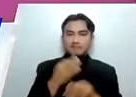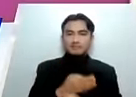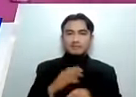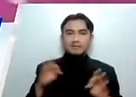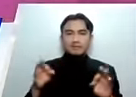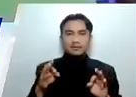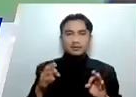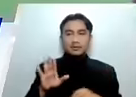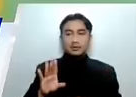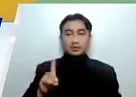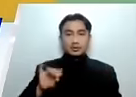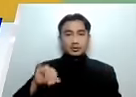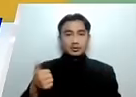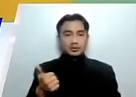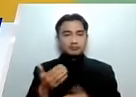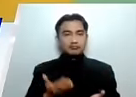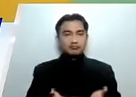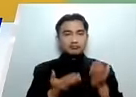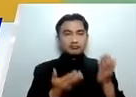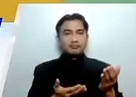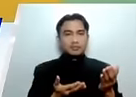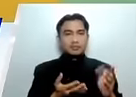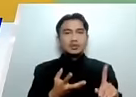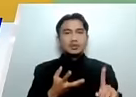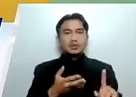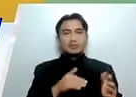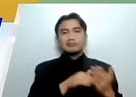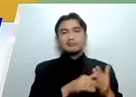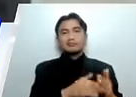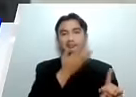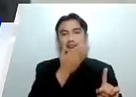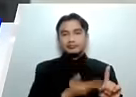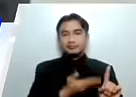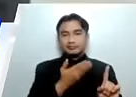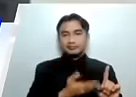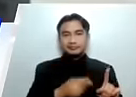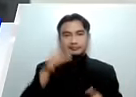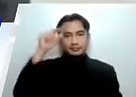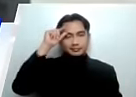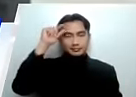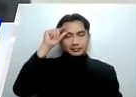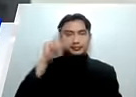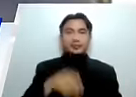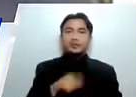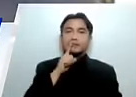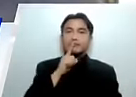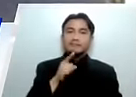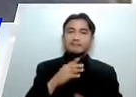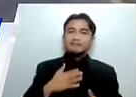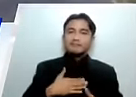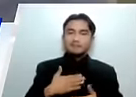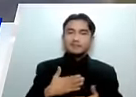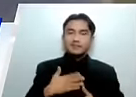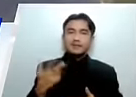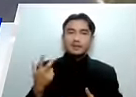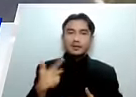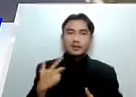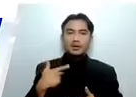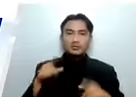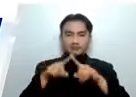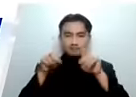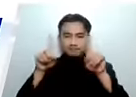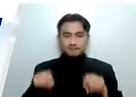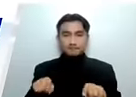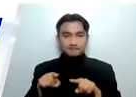DOJ prosecutors laban kay Quibuloy. Ikinatuwa ng DOJ ang paglalabas ng panibagong warrant of arrest laban kay